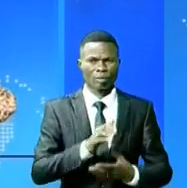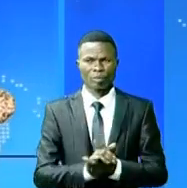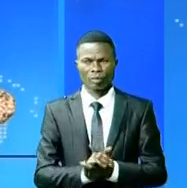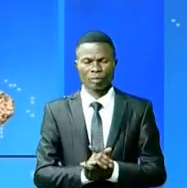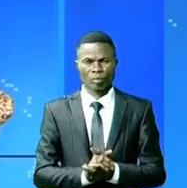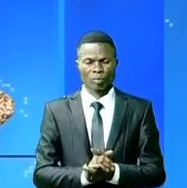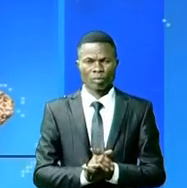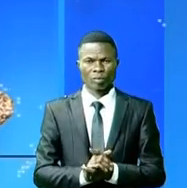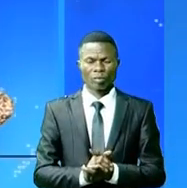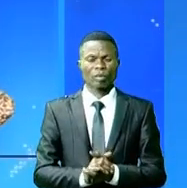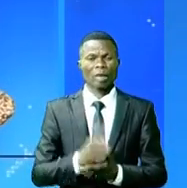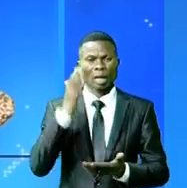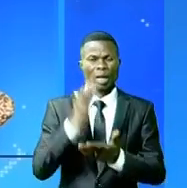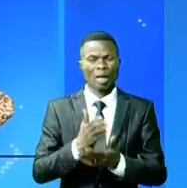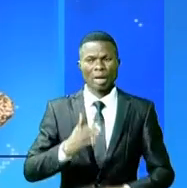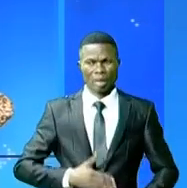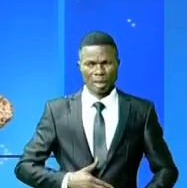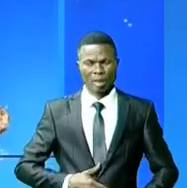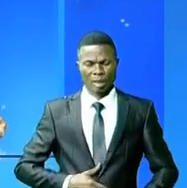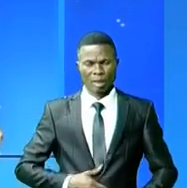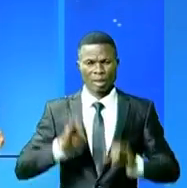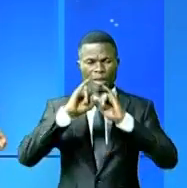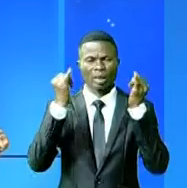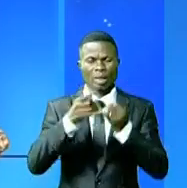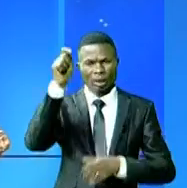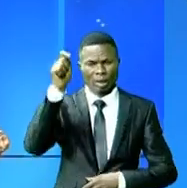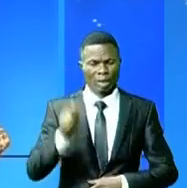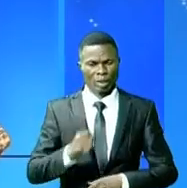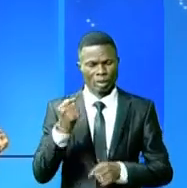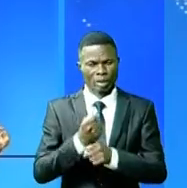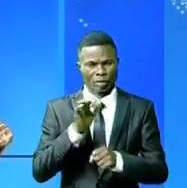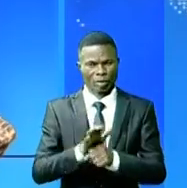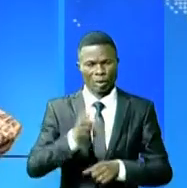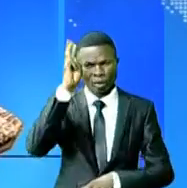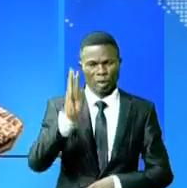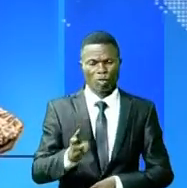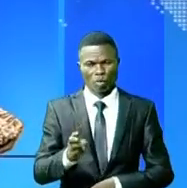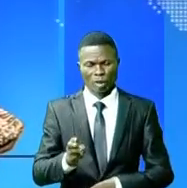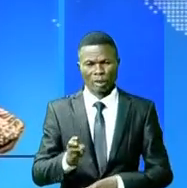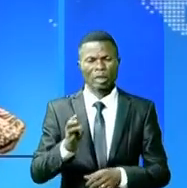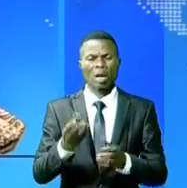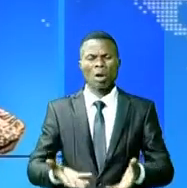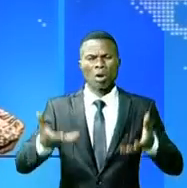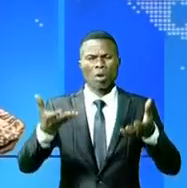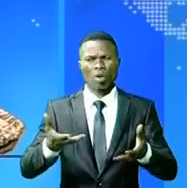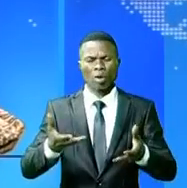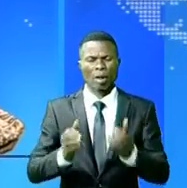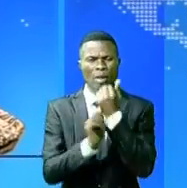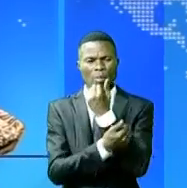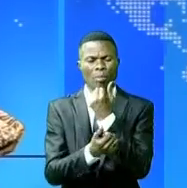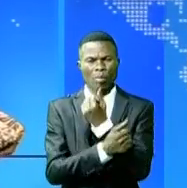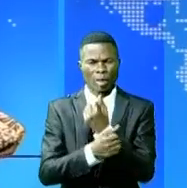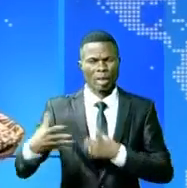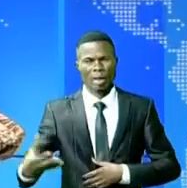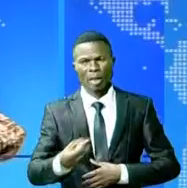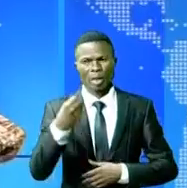Faire face à la famine, c'est à ça que l'industrie militaire s'active. 300 tonnes de maïs viennent d'être récoltées à la ferme militaire